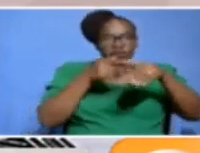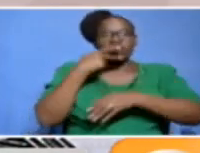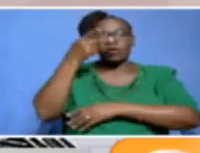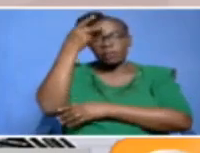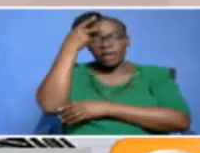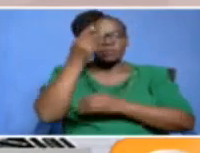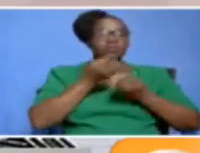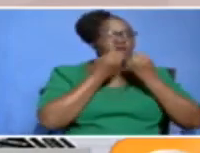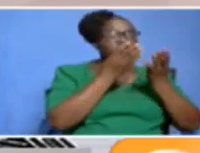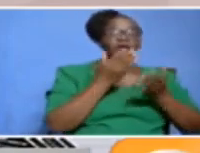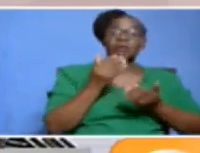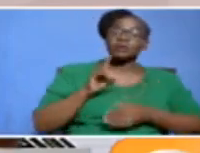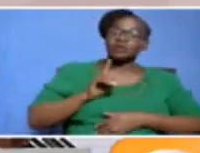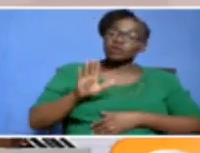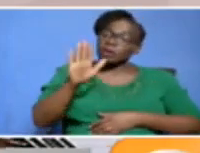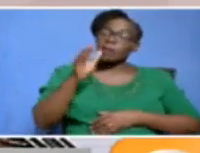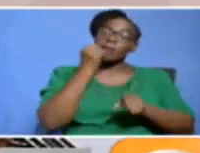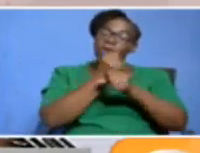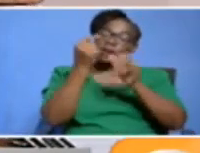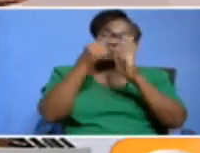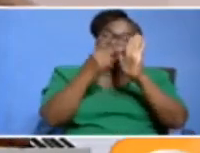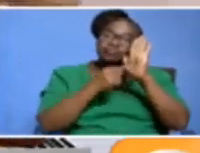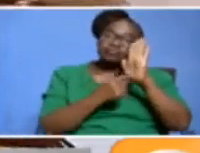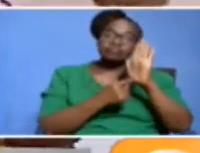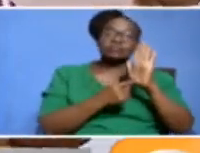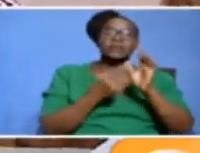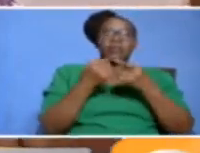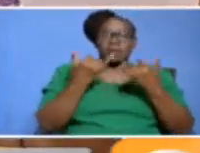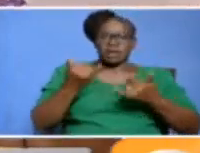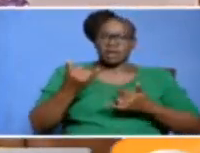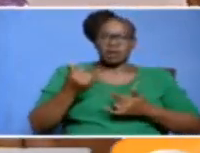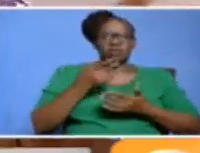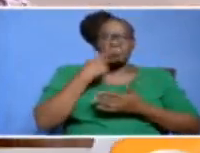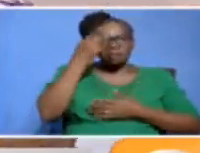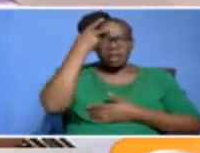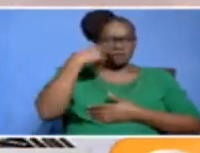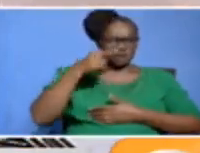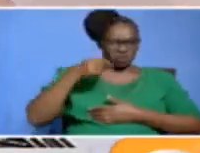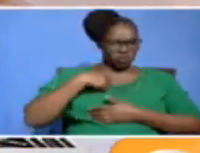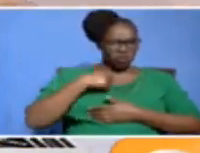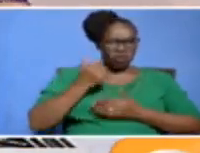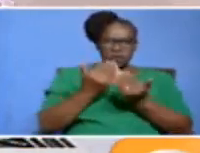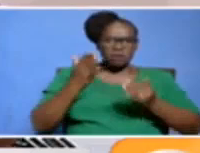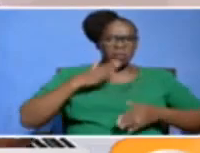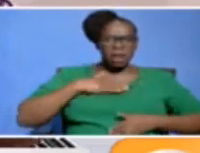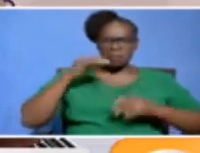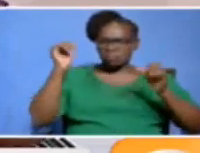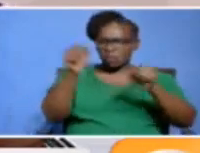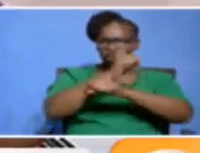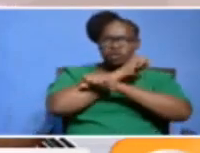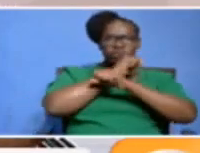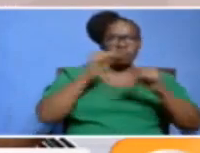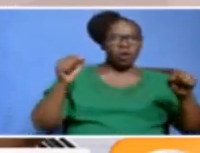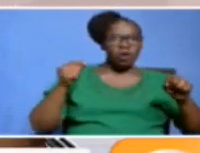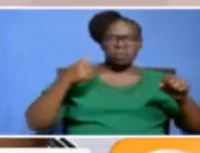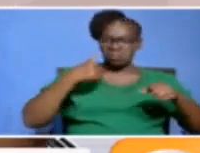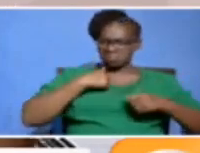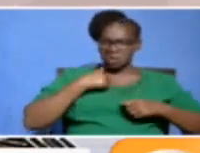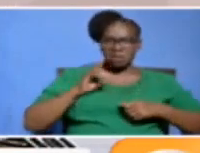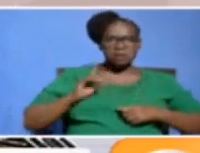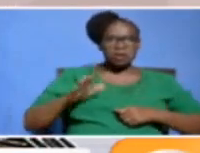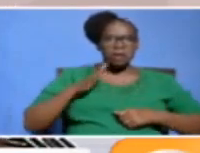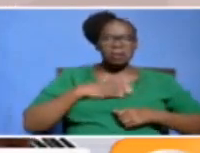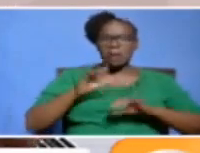wako amefanya hivi na hivi. Lakini mzazi atakwambia mwanangu hawezi. Mwanangu kwanza yuko kwenye kwaya hawezi kufanya kitendo kama